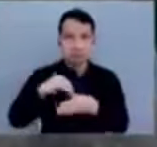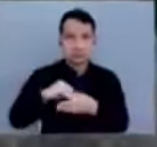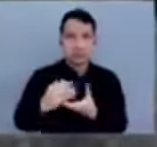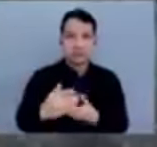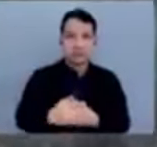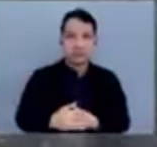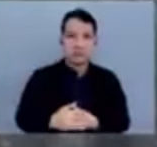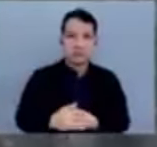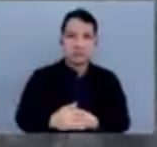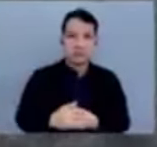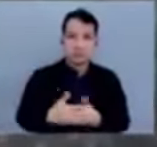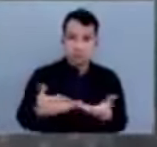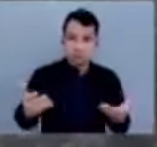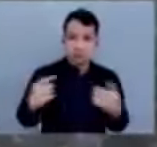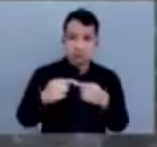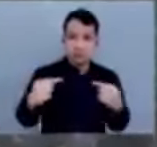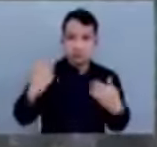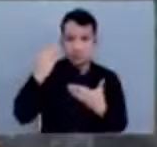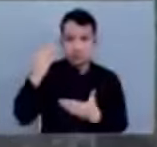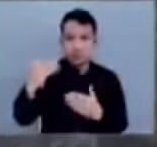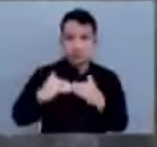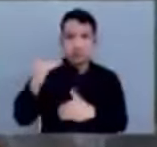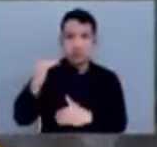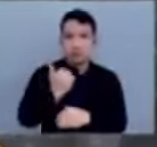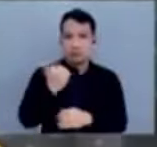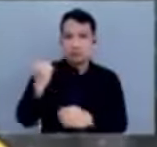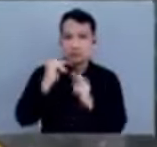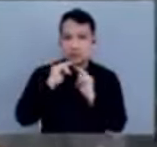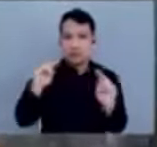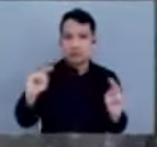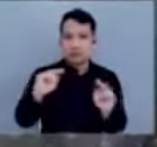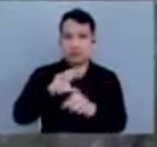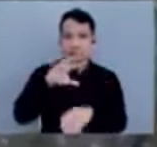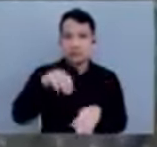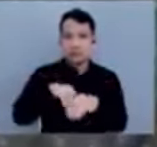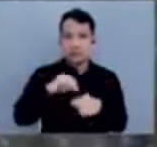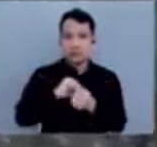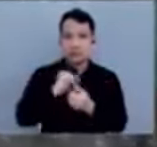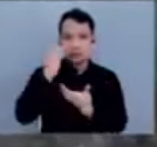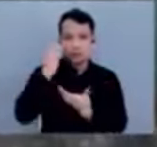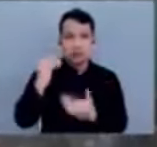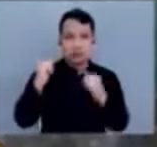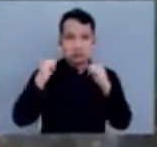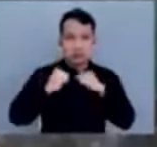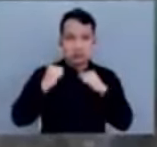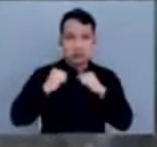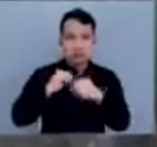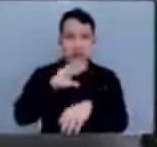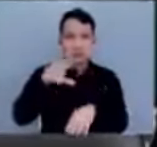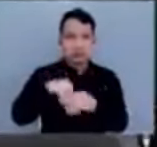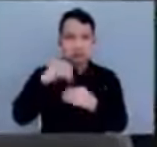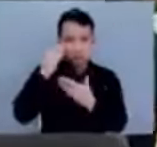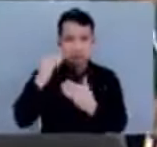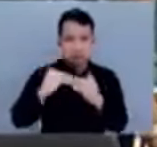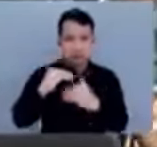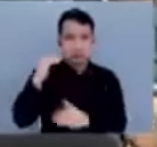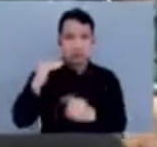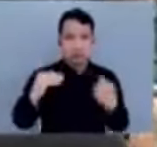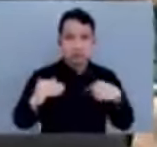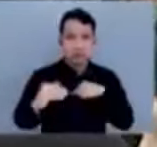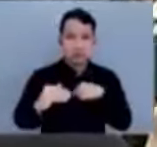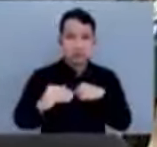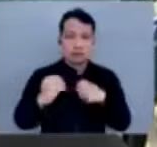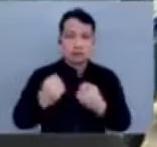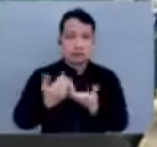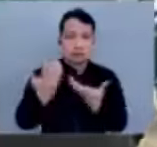Unless the other party agreed to be taped, we can expel him